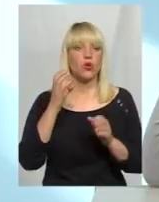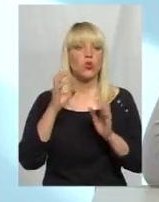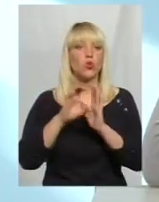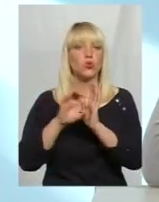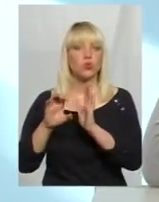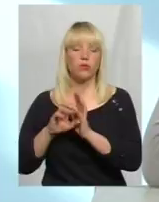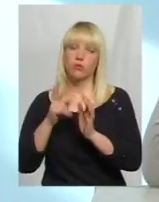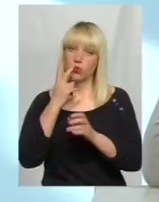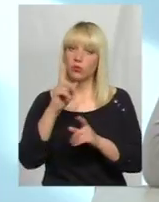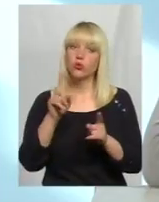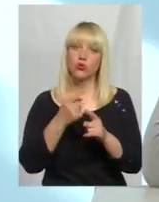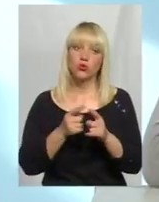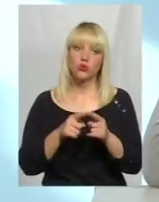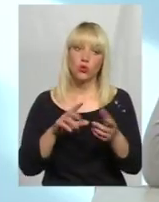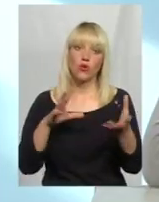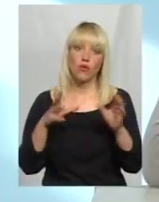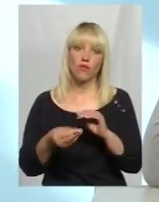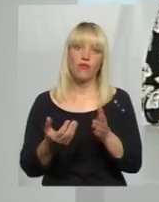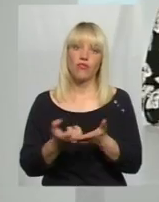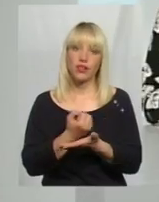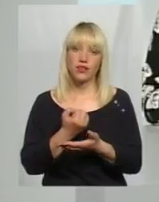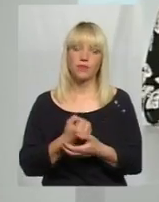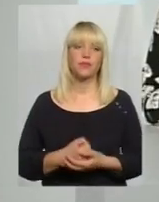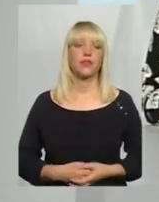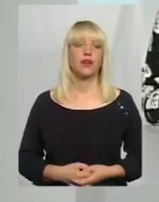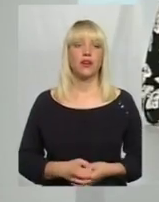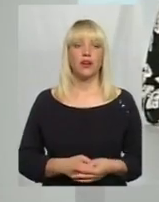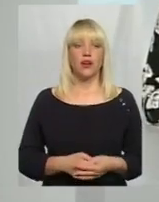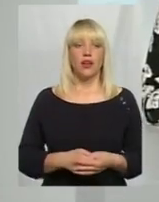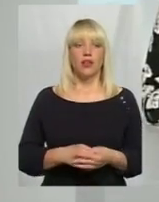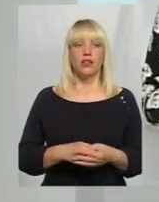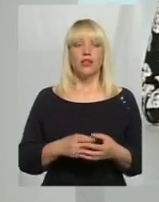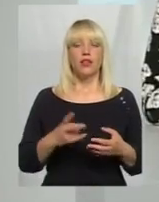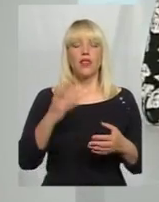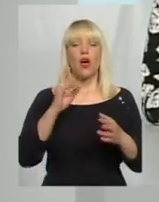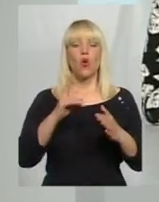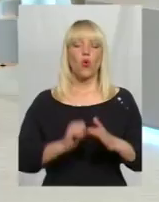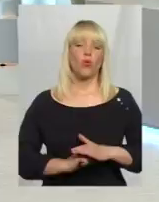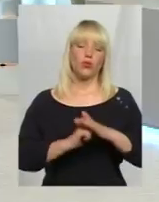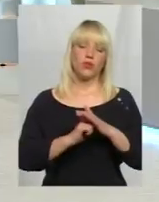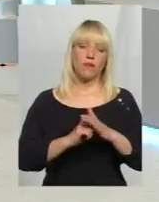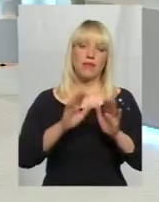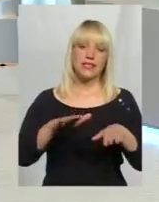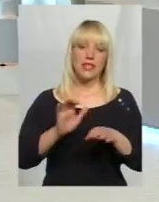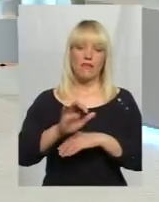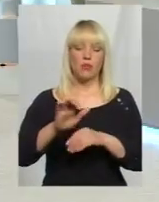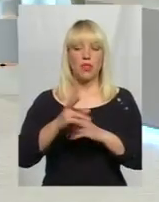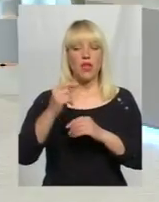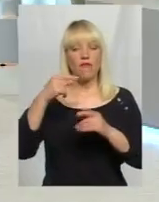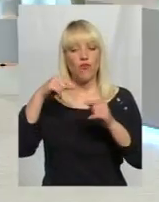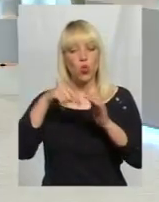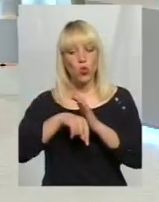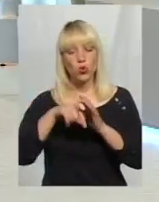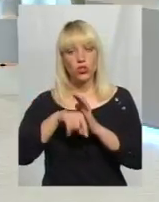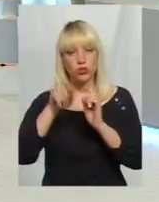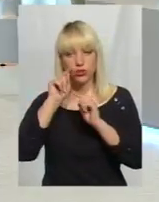кажу, подивимося, що з того вийде. А от наразі на кого орієнтується місцевий виробник? Більше на внутрішнього споживача чи все